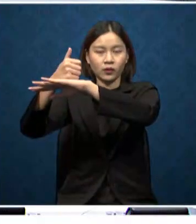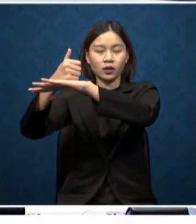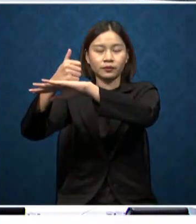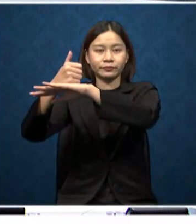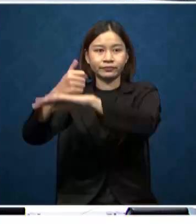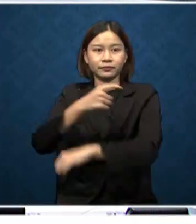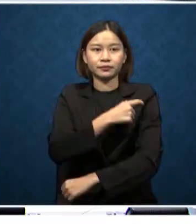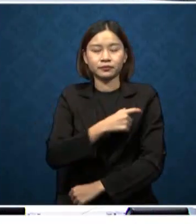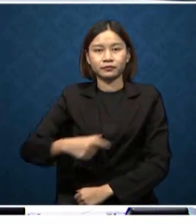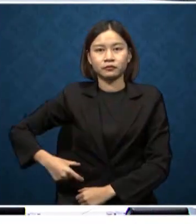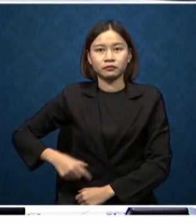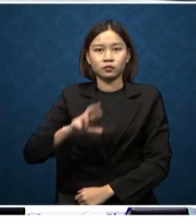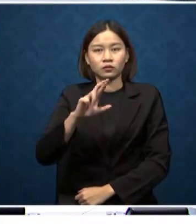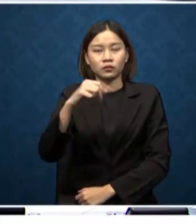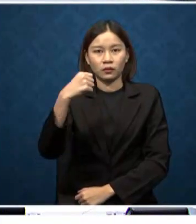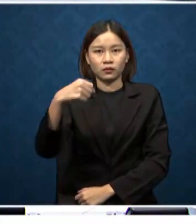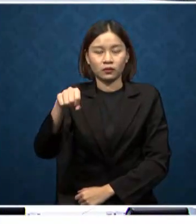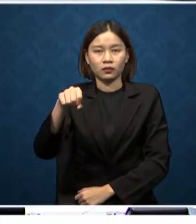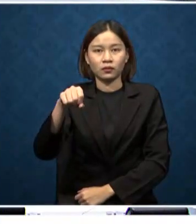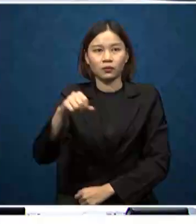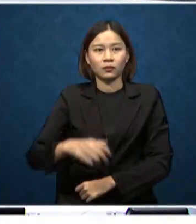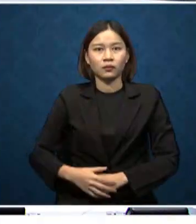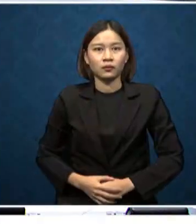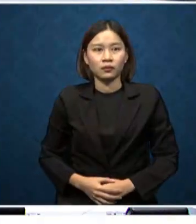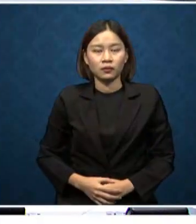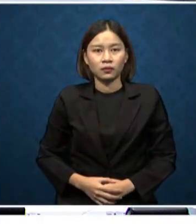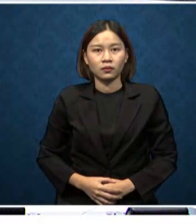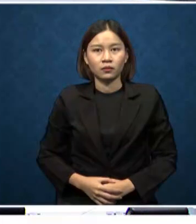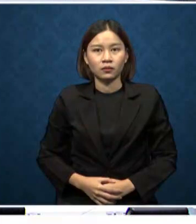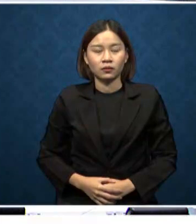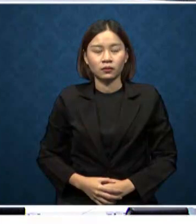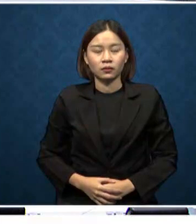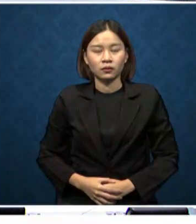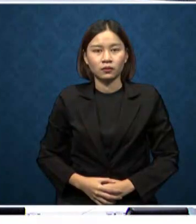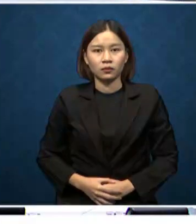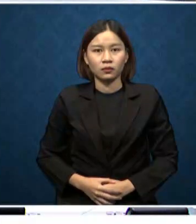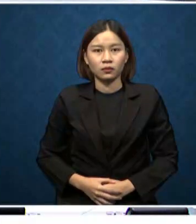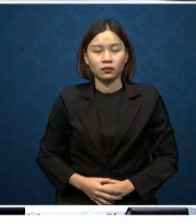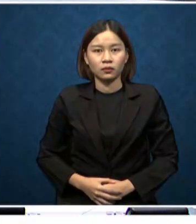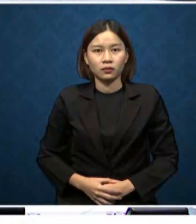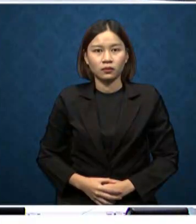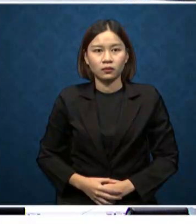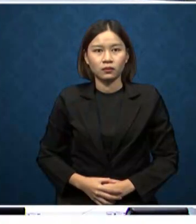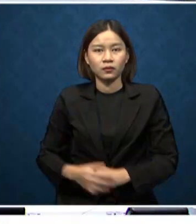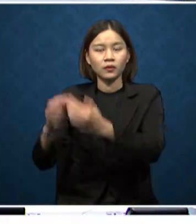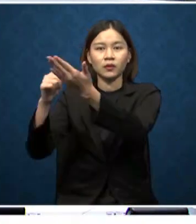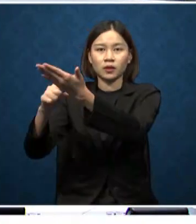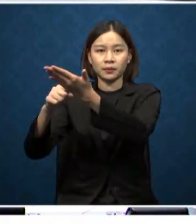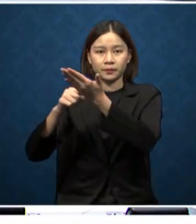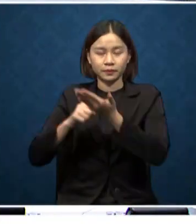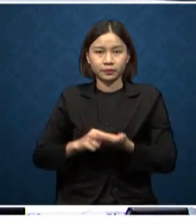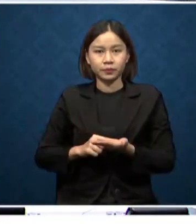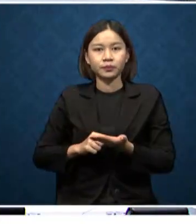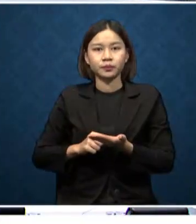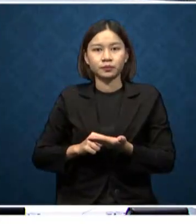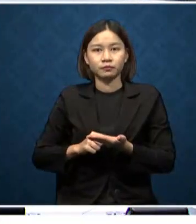รามาธิบดีศรีสินทรมหาวชิราลงกรณ์พระวชิรเกล้าเจ้าอยู่หัวมีพระบรมราชโองการ